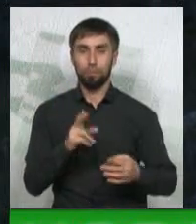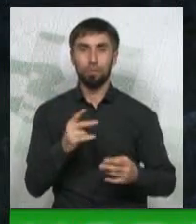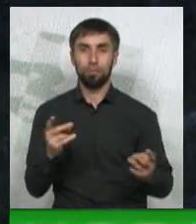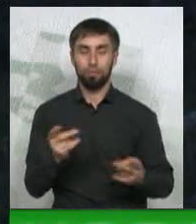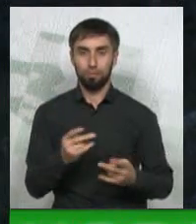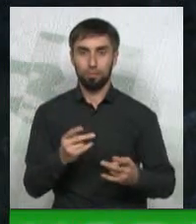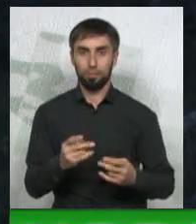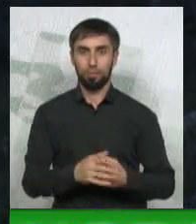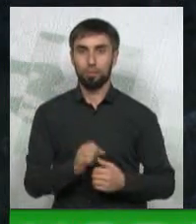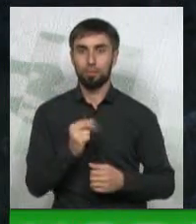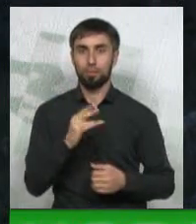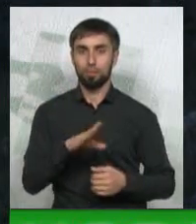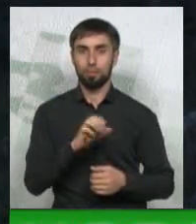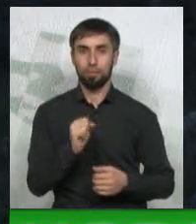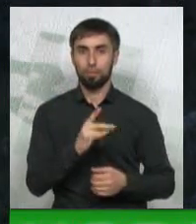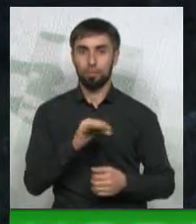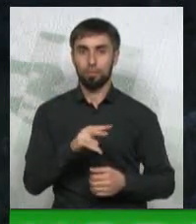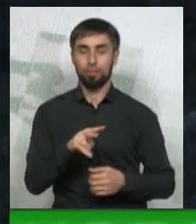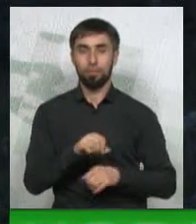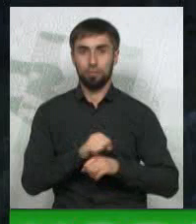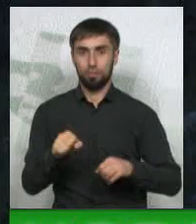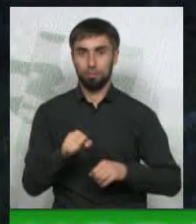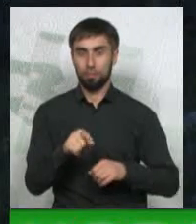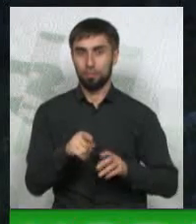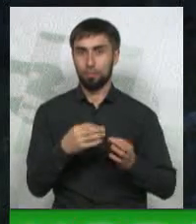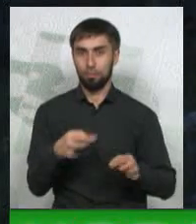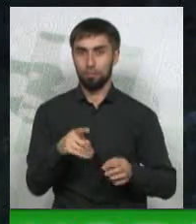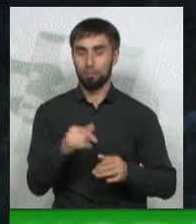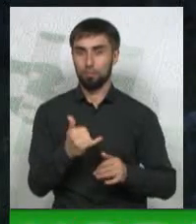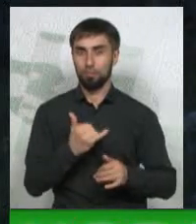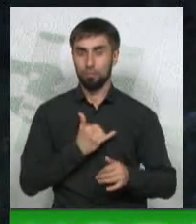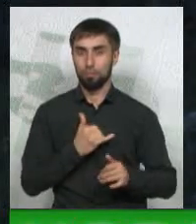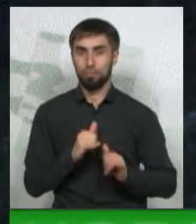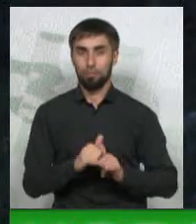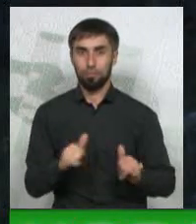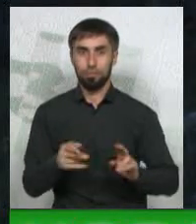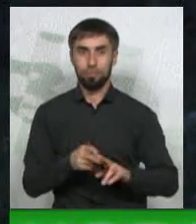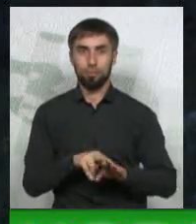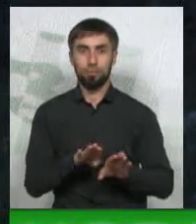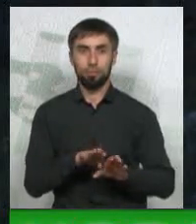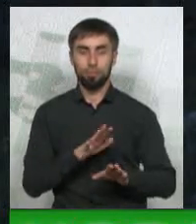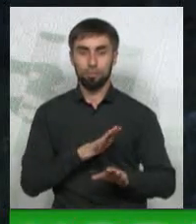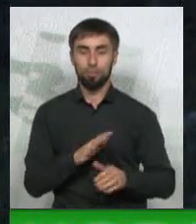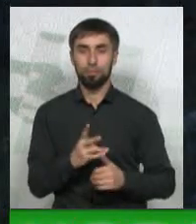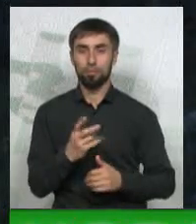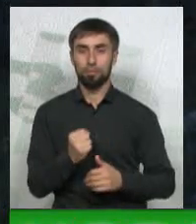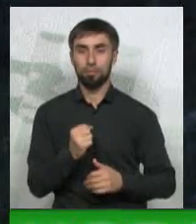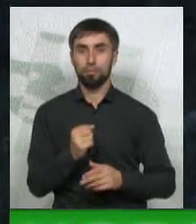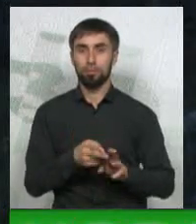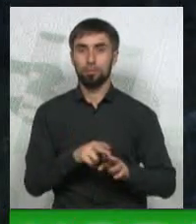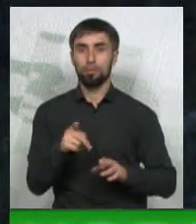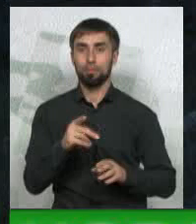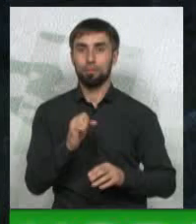положено. Акт вандализма это не должно пройти, она уже участилась у нас. Также это находится акт